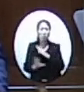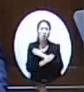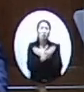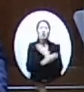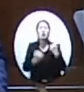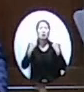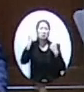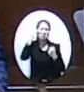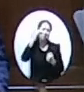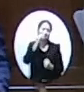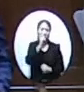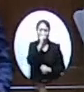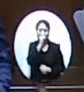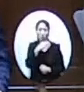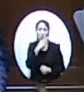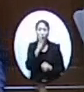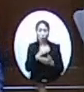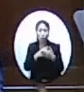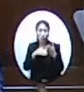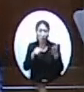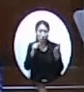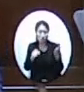있습니다. 경로당은